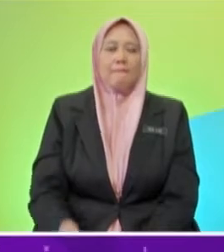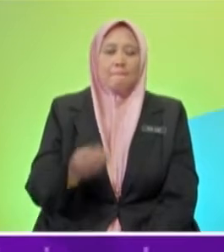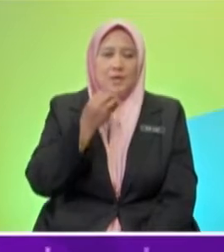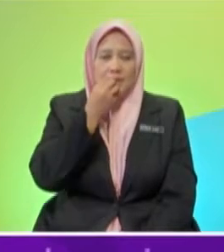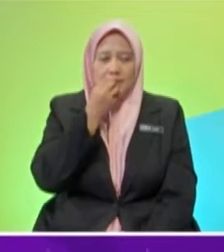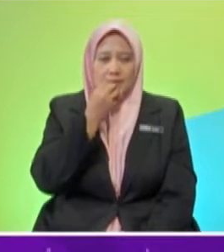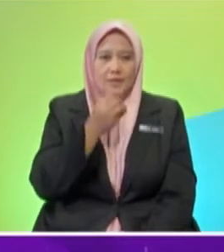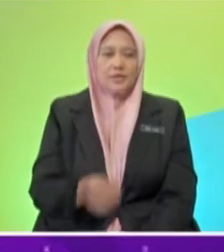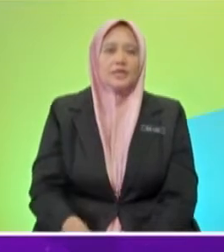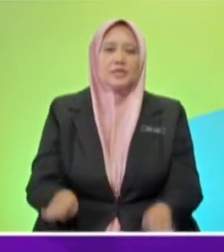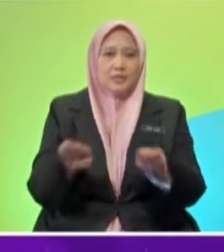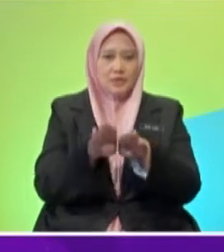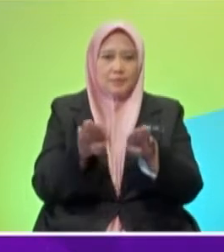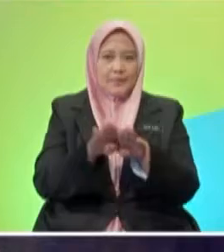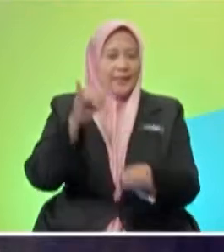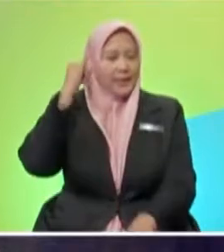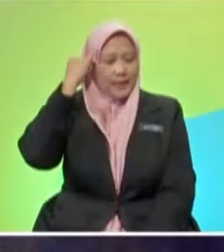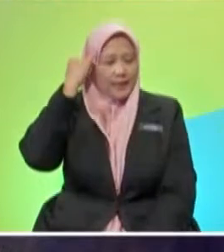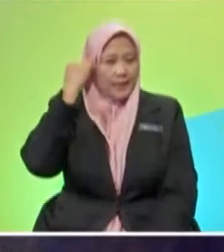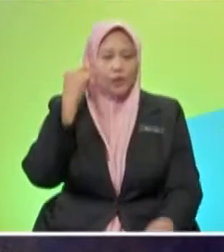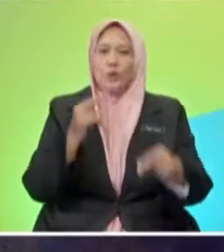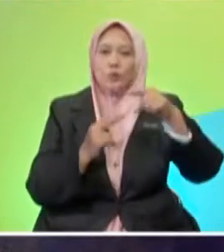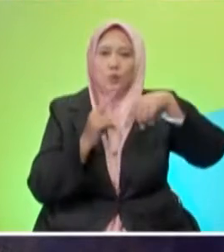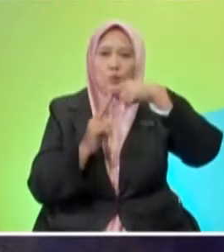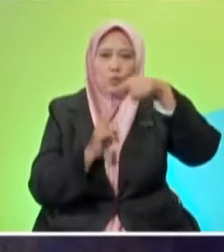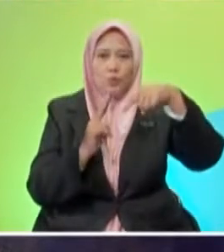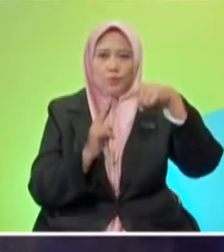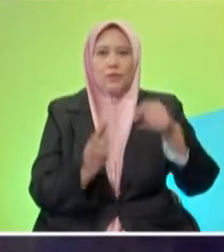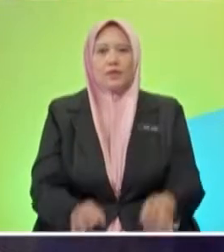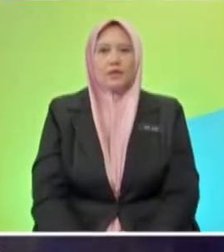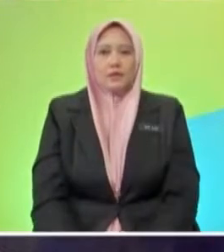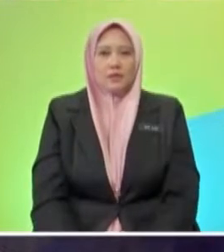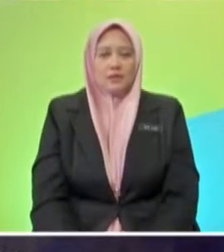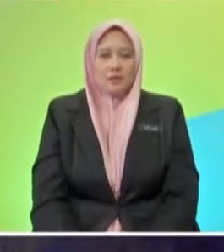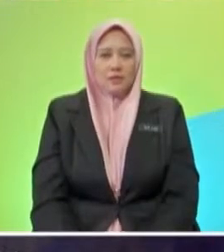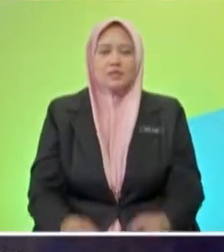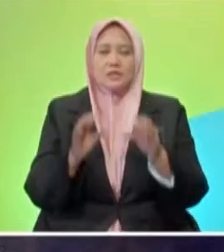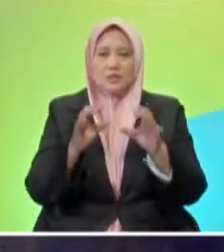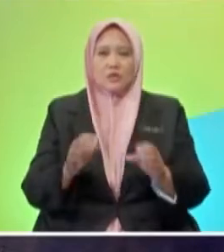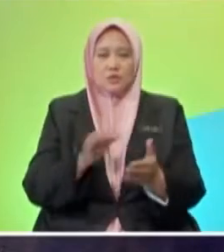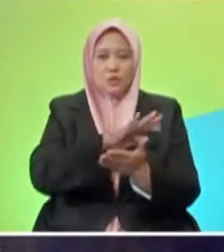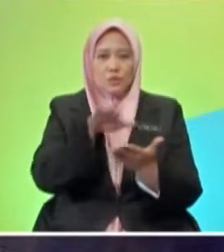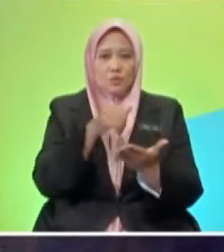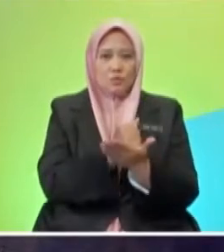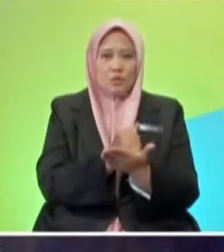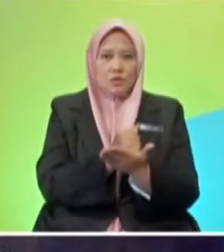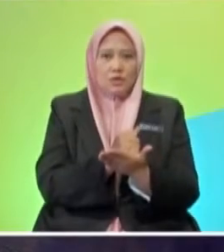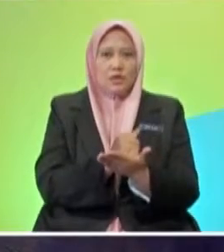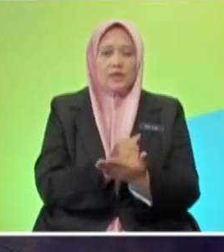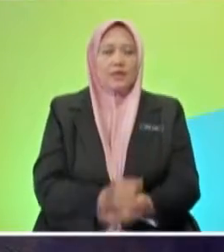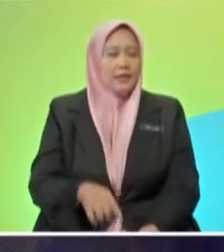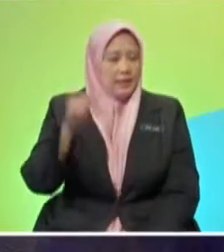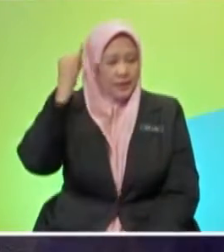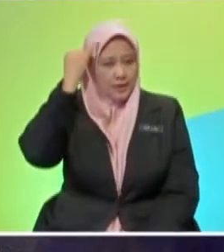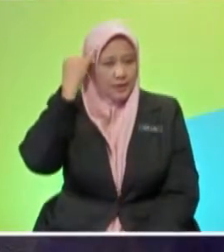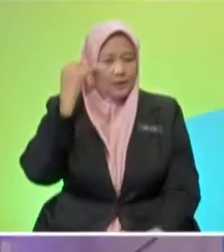ide utama dan ayat itu secara menyuruhnya dikira sebagai Ija utama untuk rendah 4D atau